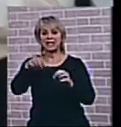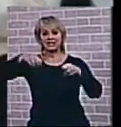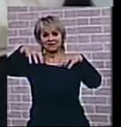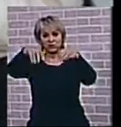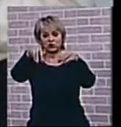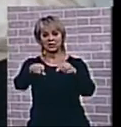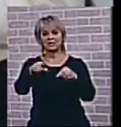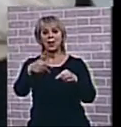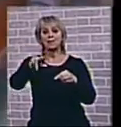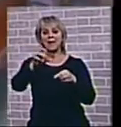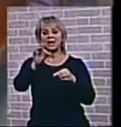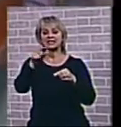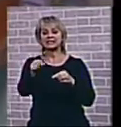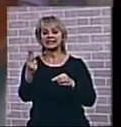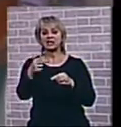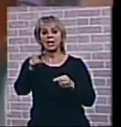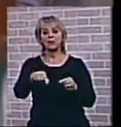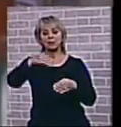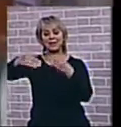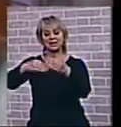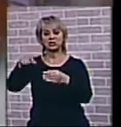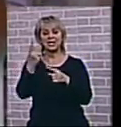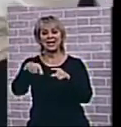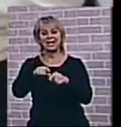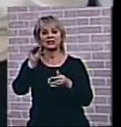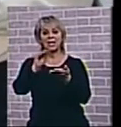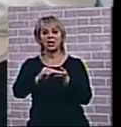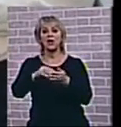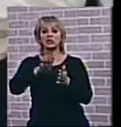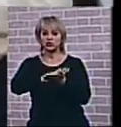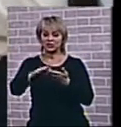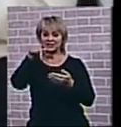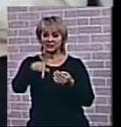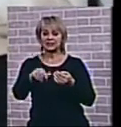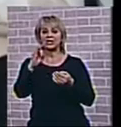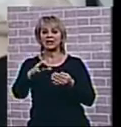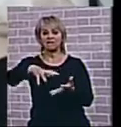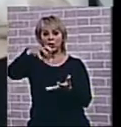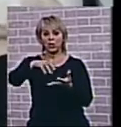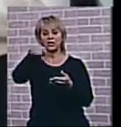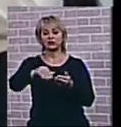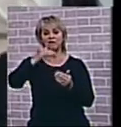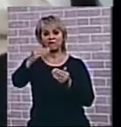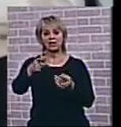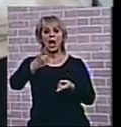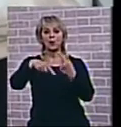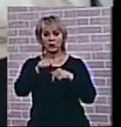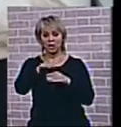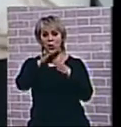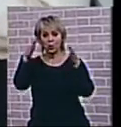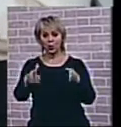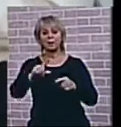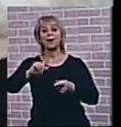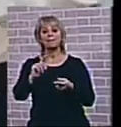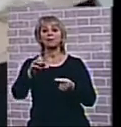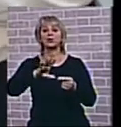освещение, аэрация и перемешивание. Далее это все фильтруется и выкачивается вверх, обратно в колбу. То есть